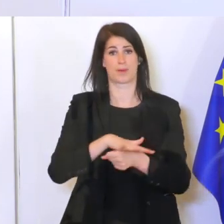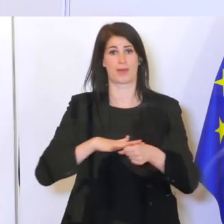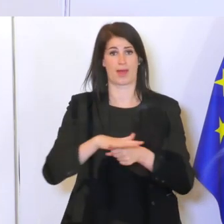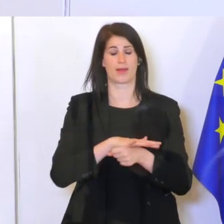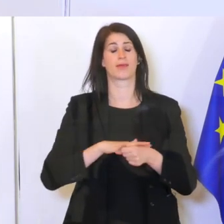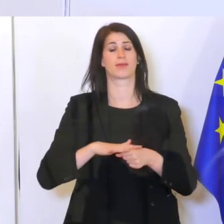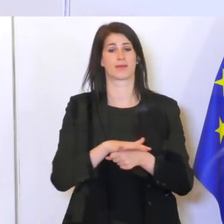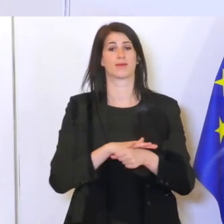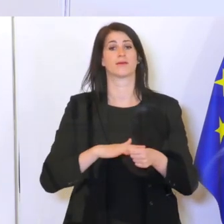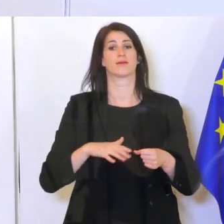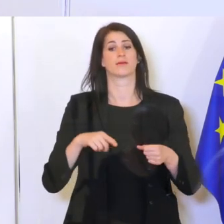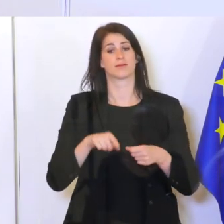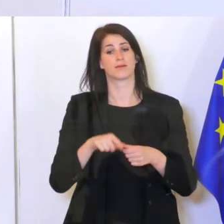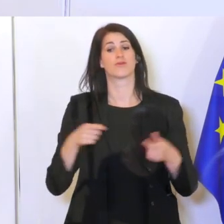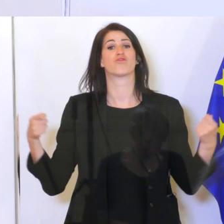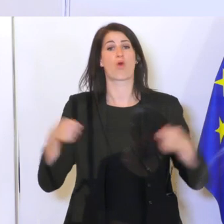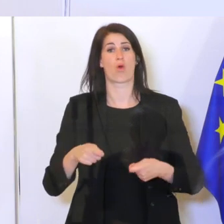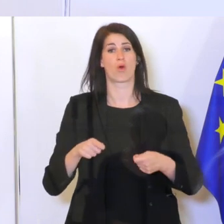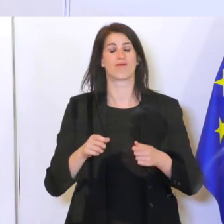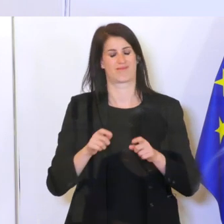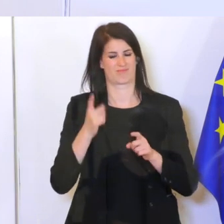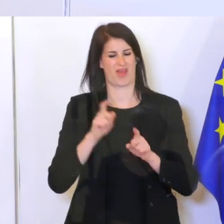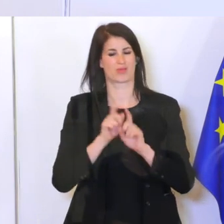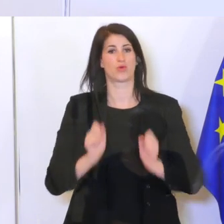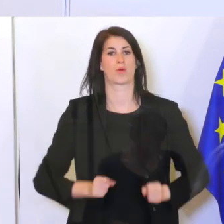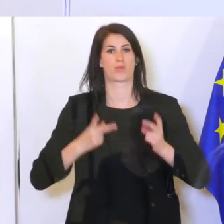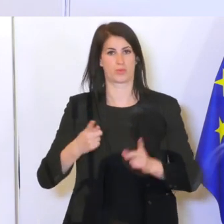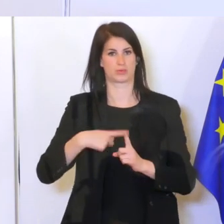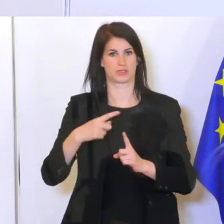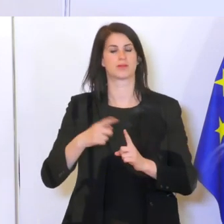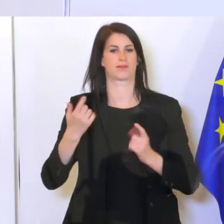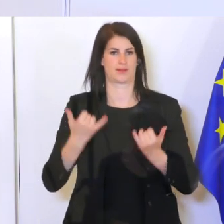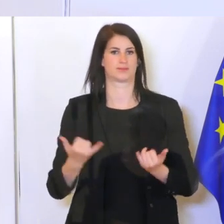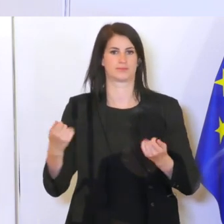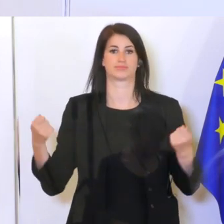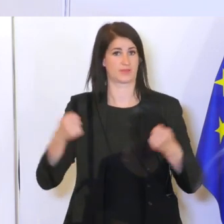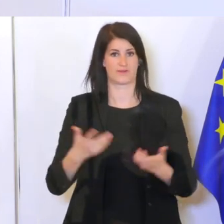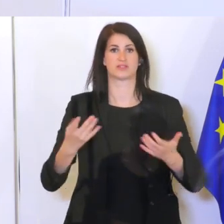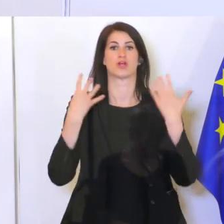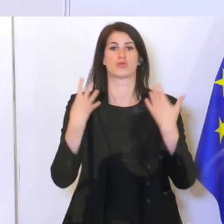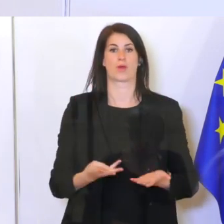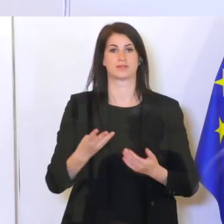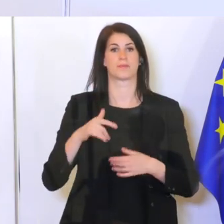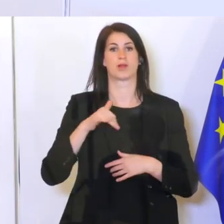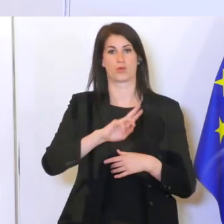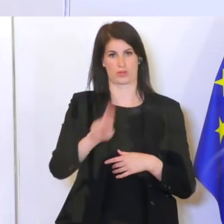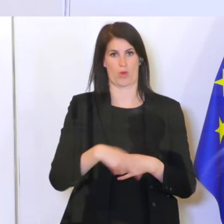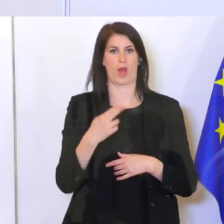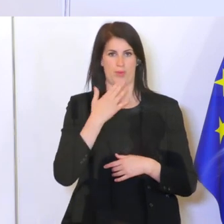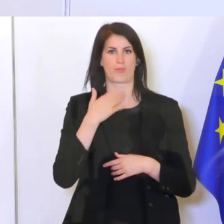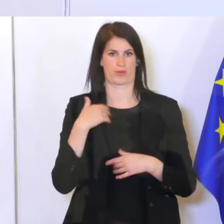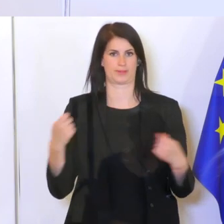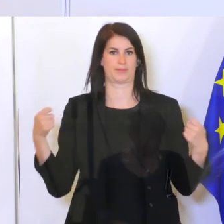Fonds für eine Überbrückungshilfe für selbstständige Künstlerinnen und Künstler in der Höhe von 90 Millionen Euro auflegen mit einer